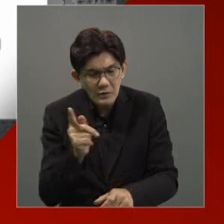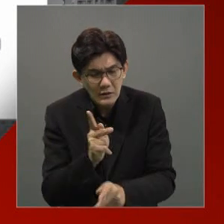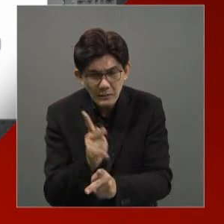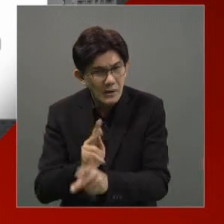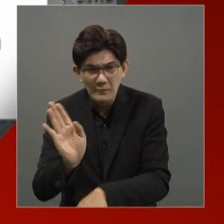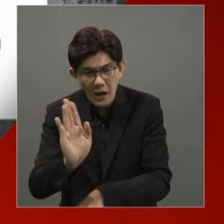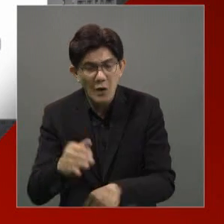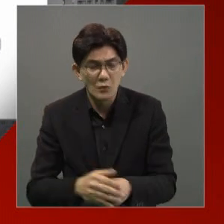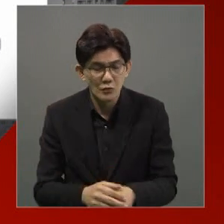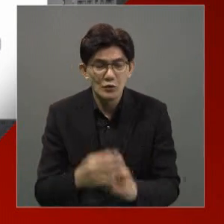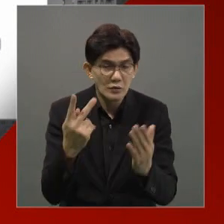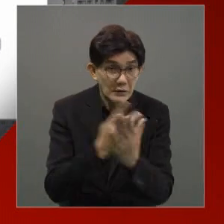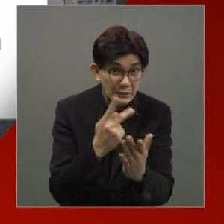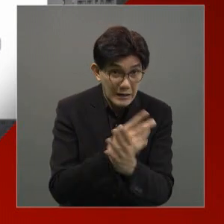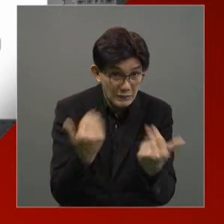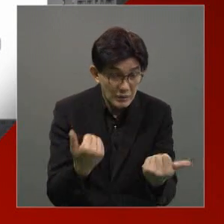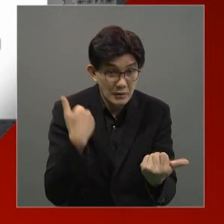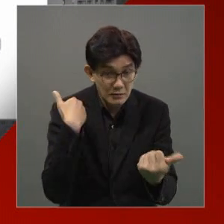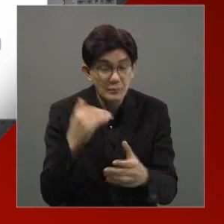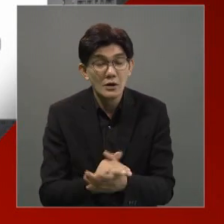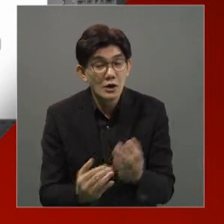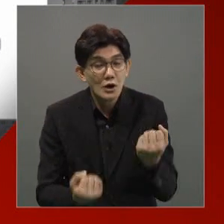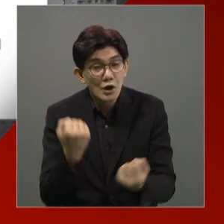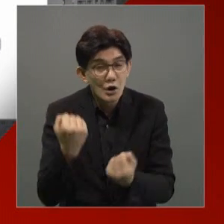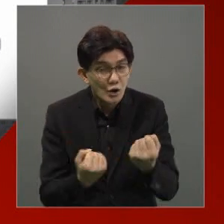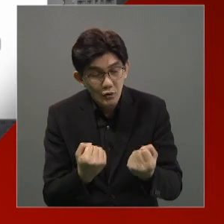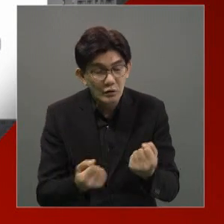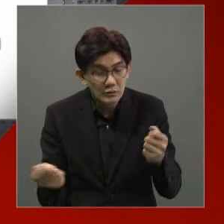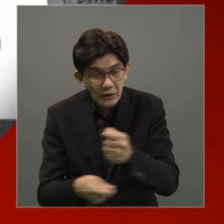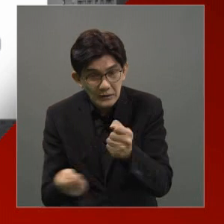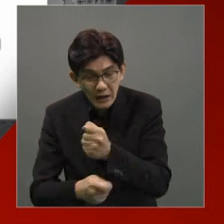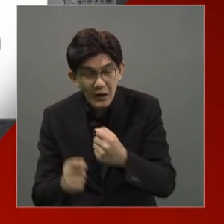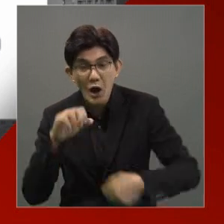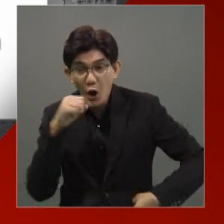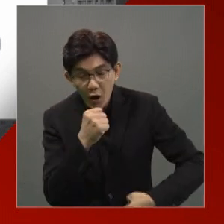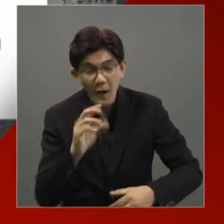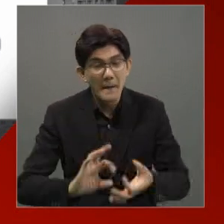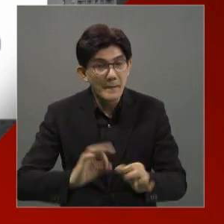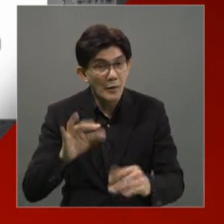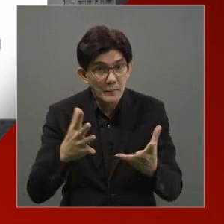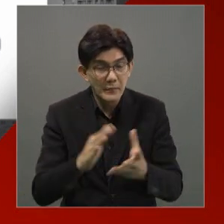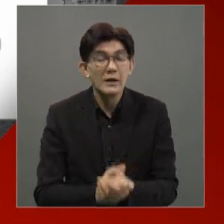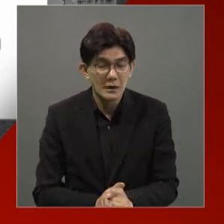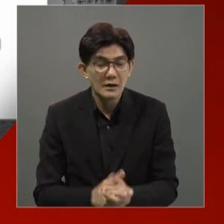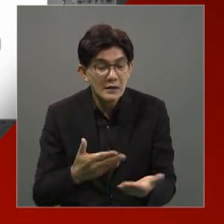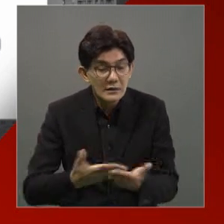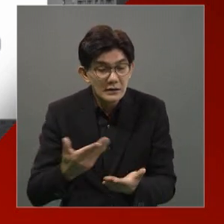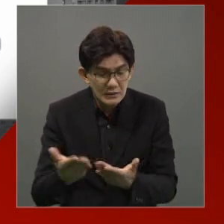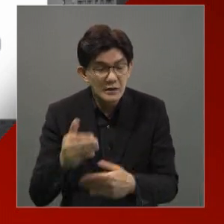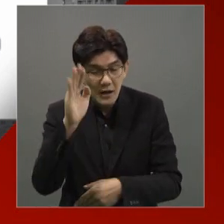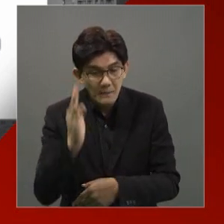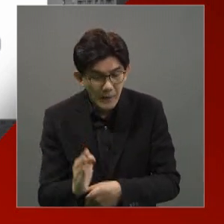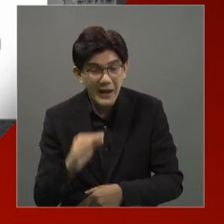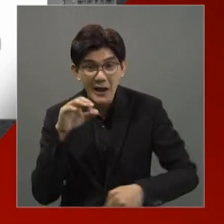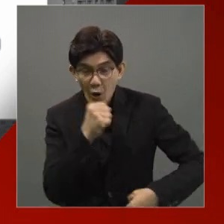ครับพื้นที่กาญจนบุรีตอนนี้ใช้รถตัดอ้อยไปแล้ว 70-80perไม่ต้องเผาอีกแล้วมีการรับซื้อใบอ้อยของผู้